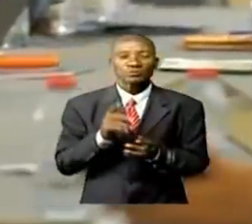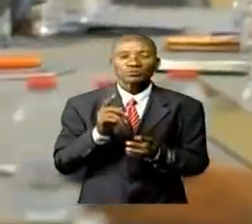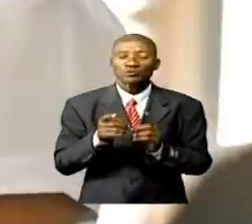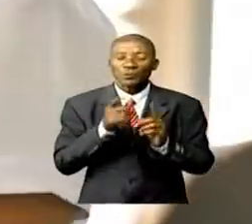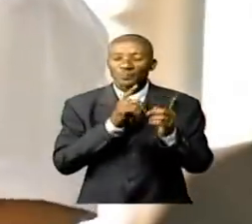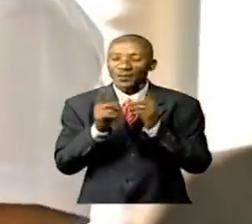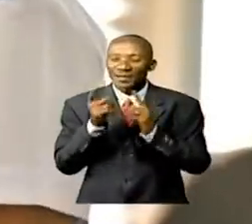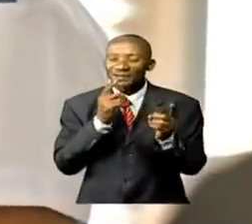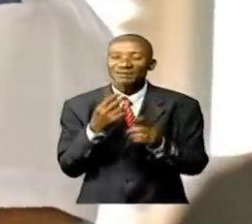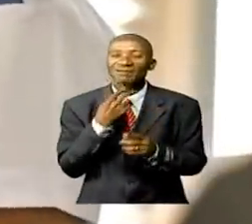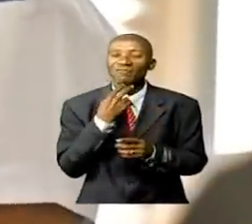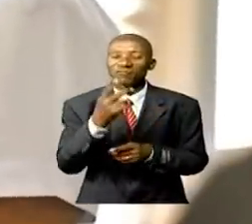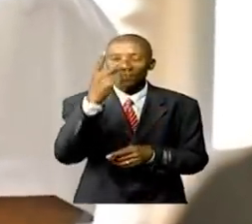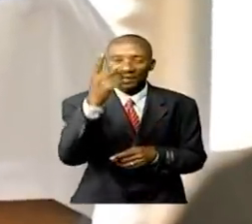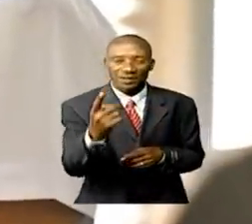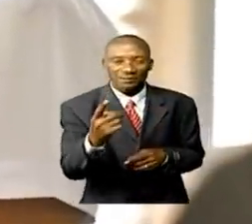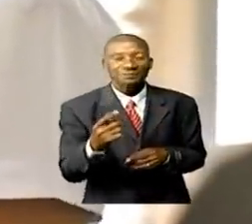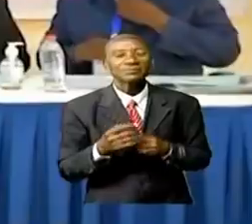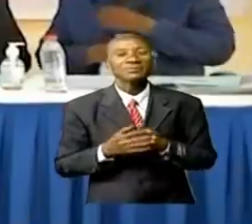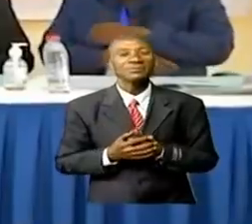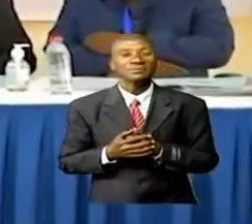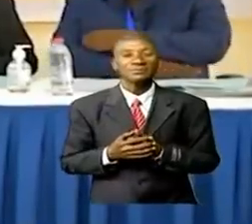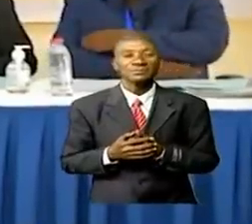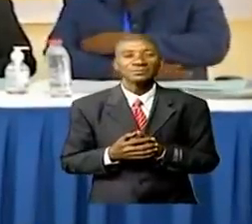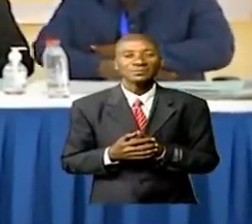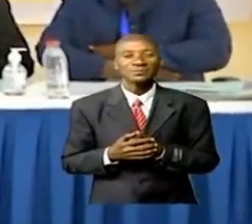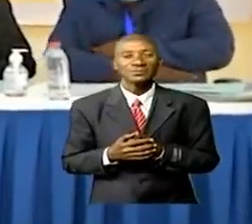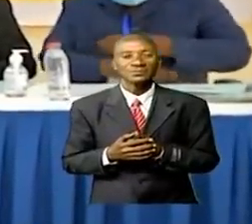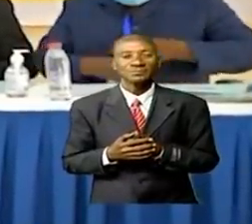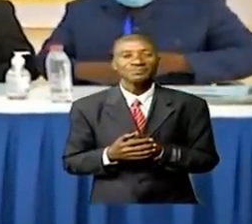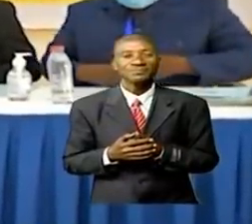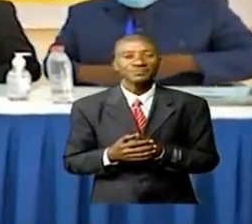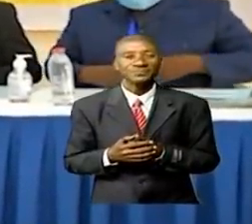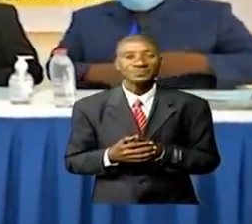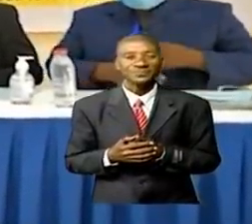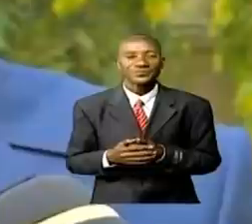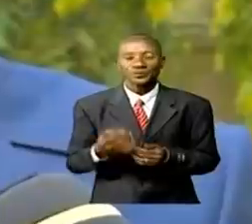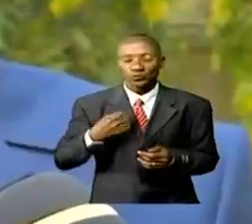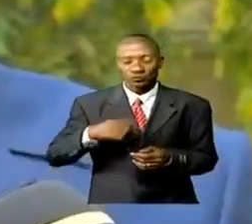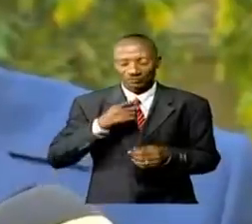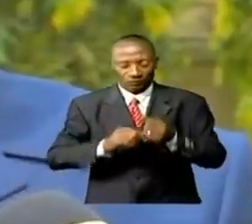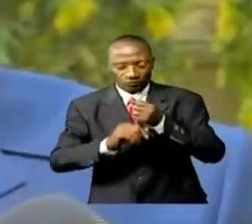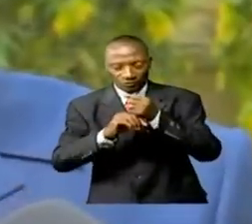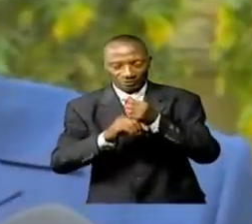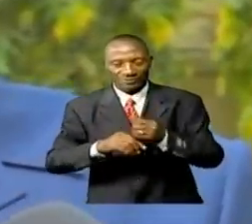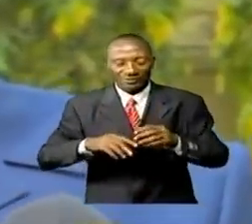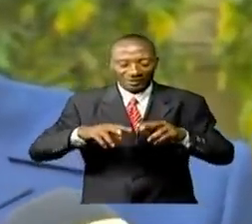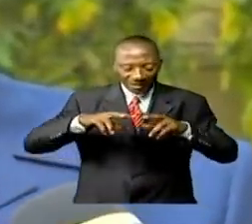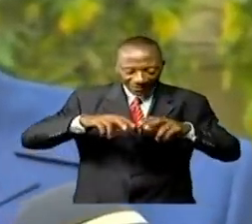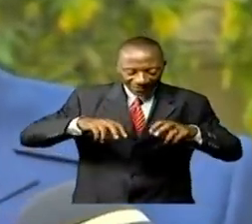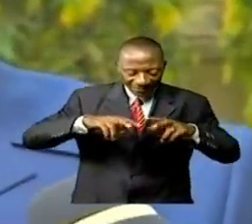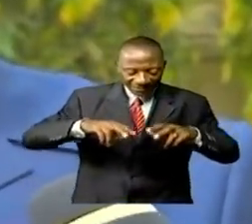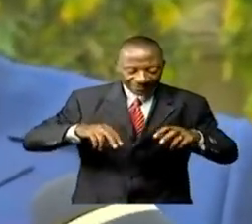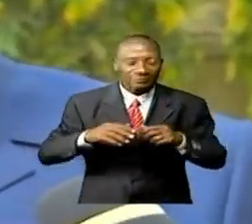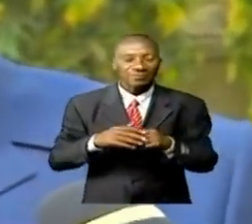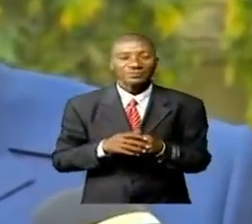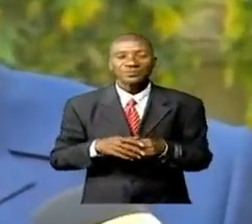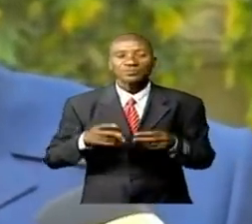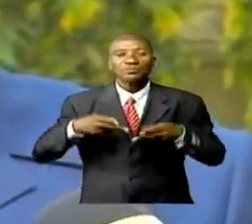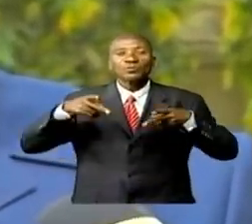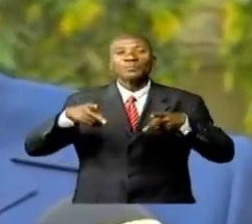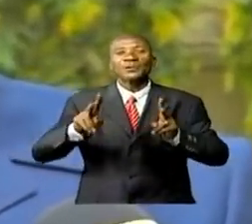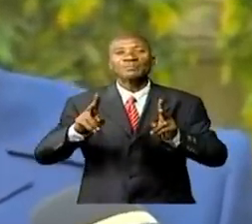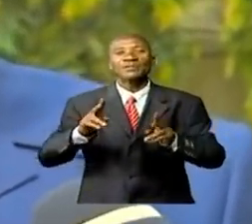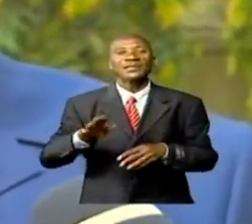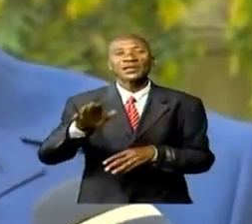échéances qui se présentent à nous. On va fouiller, analyser pour permettre aux différents pays